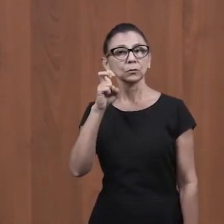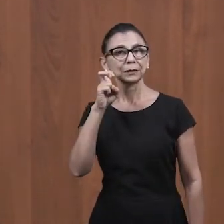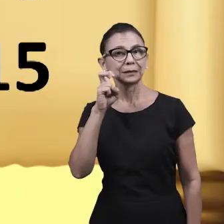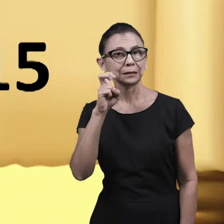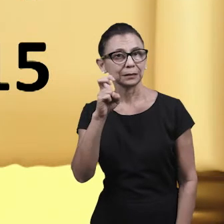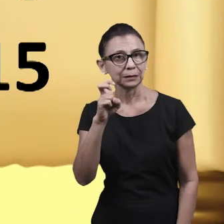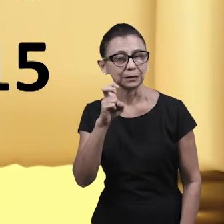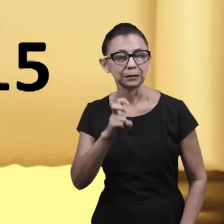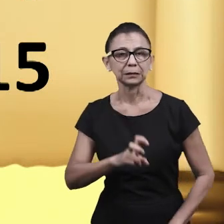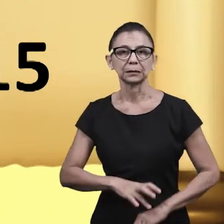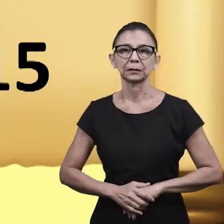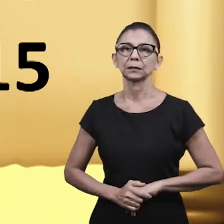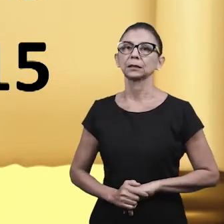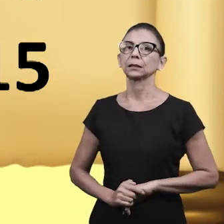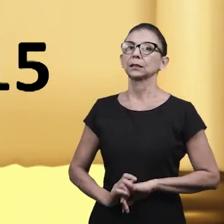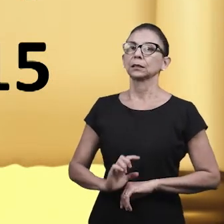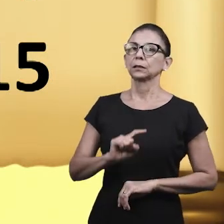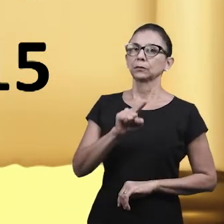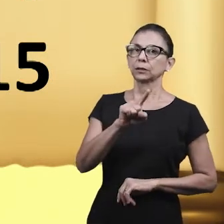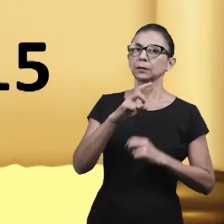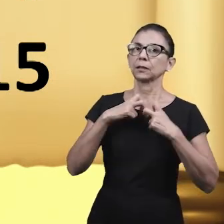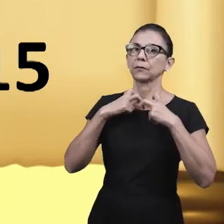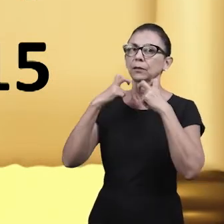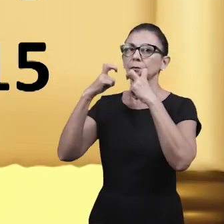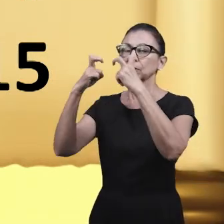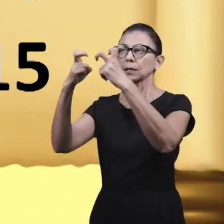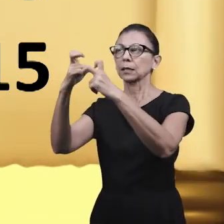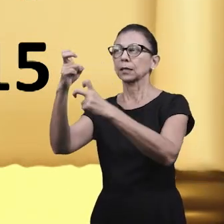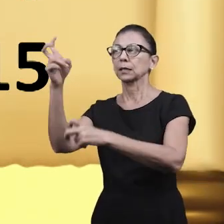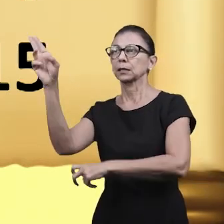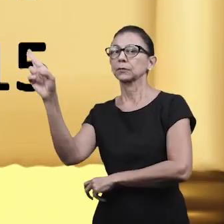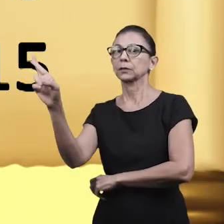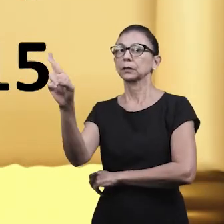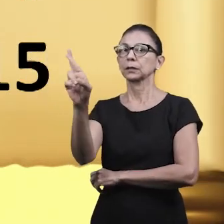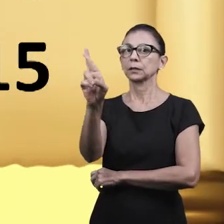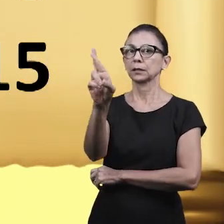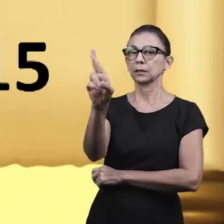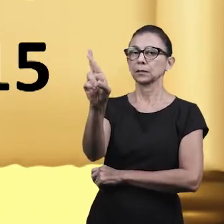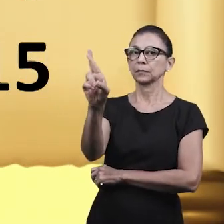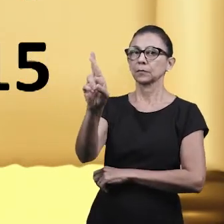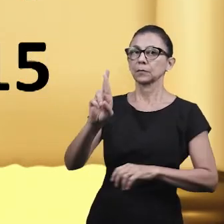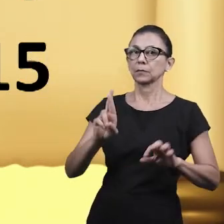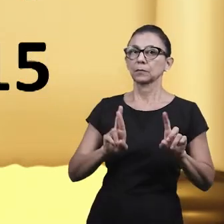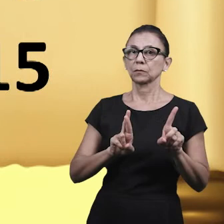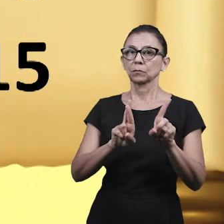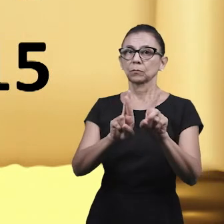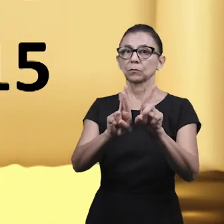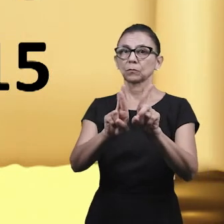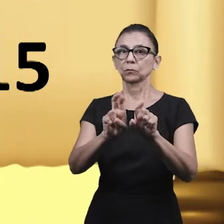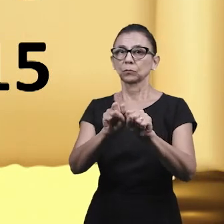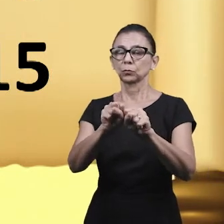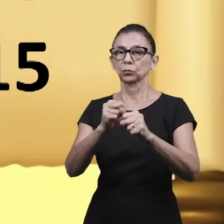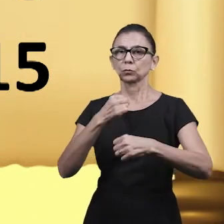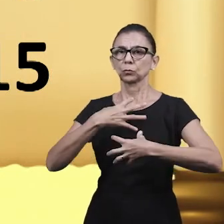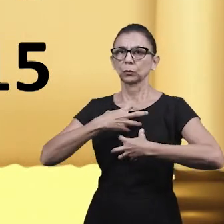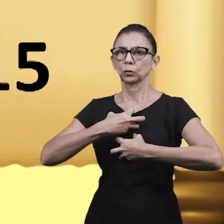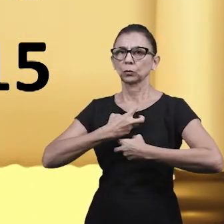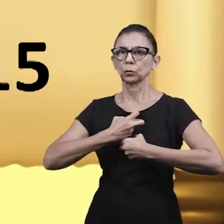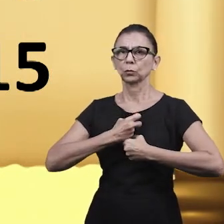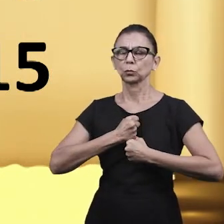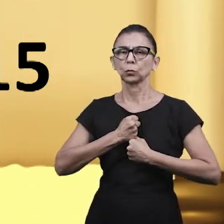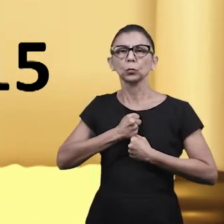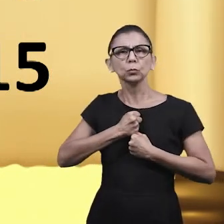verset 15, « Il m'invoquera et moi je lui répondrai. Je serai avec lui dans l'angoisse. Je